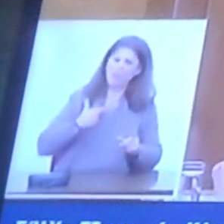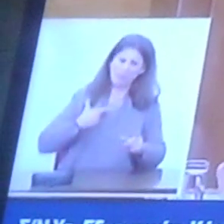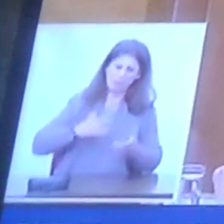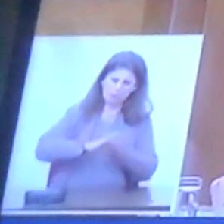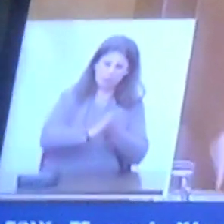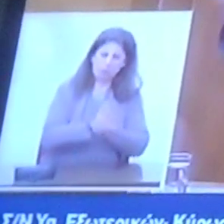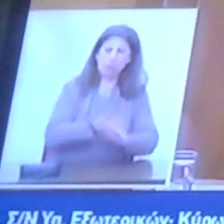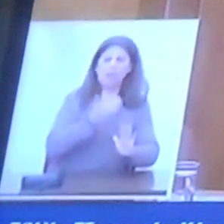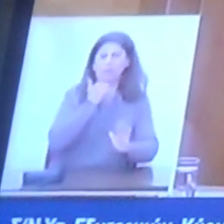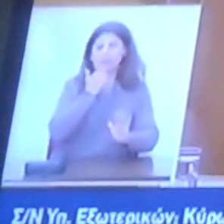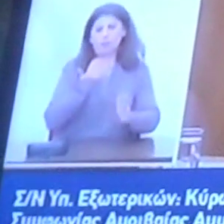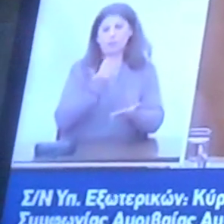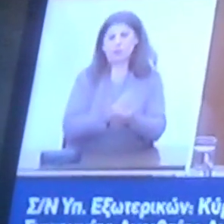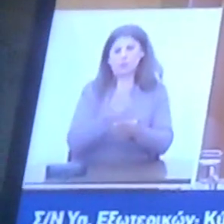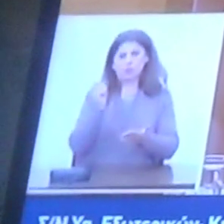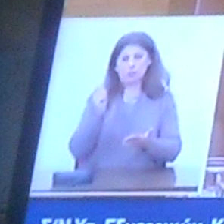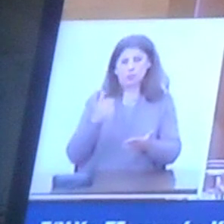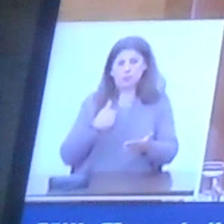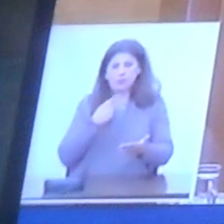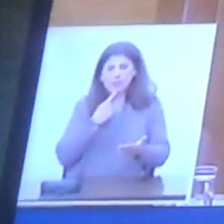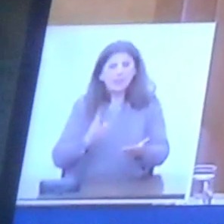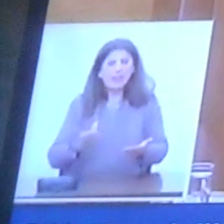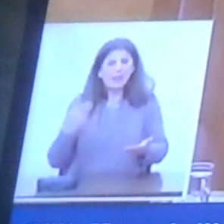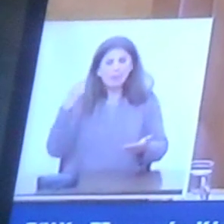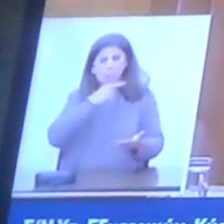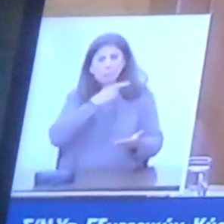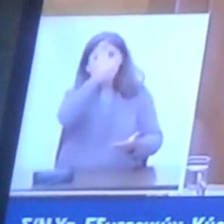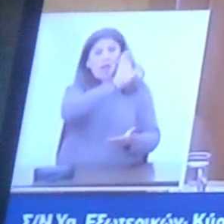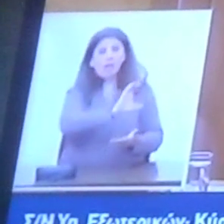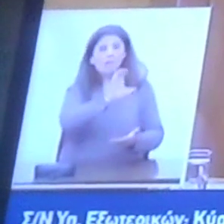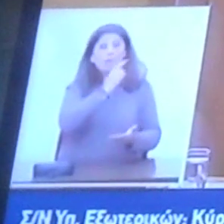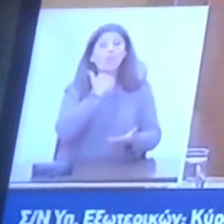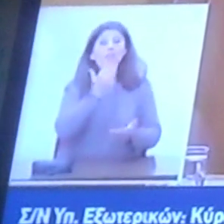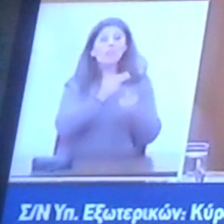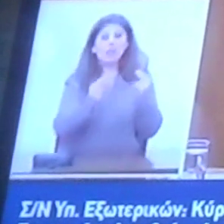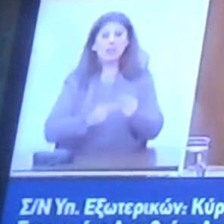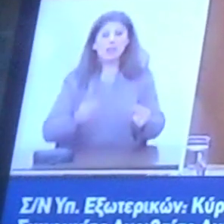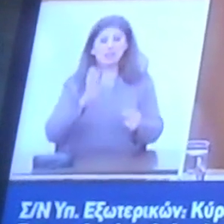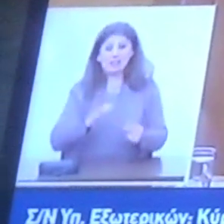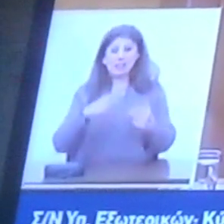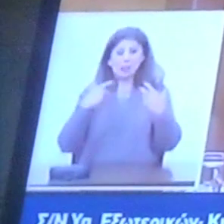την πολιτική τους. Τι θα έλεγα εγώ αν είμαι Πρωθυπουργός. Η Ευρώπη δεν έλυσε το πρόβλημα της Κύπρου 48